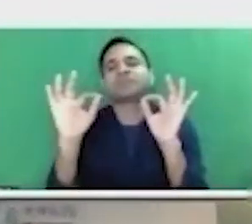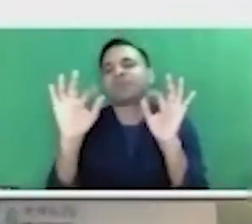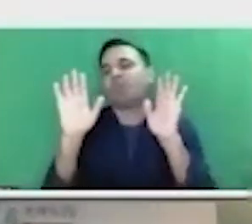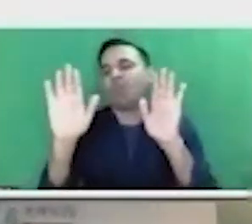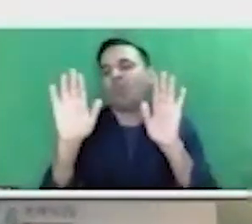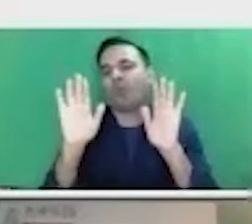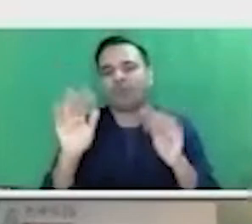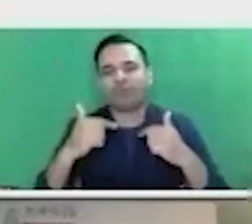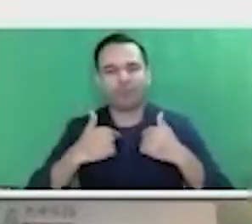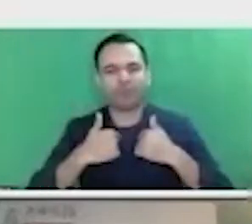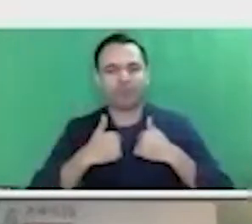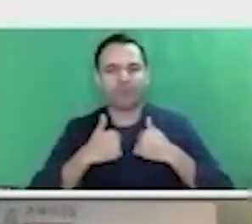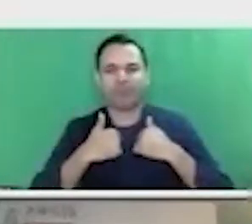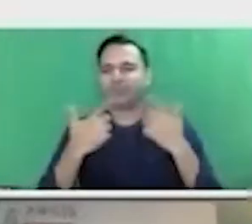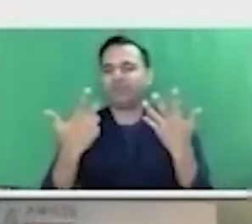أشكركم كثيرا على هذا.